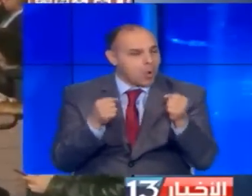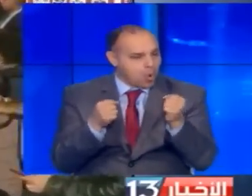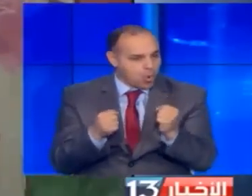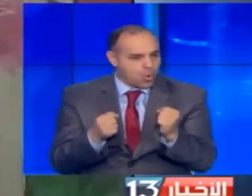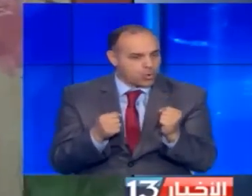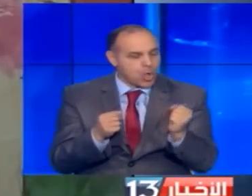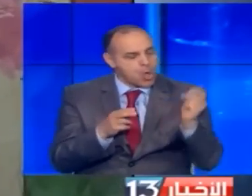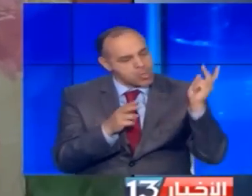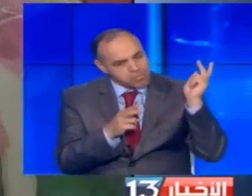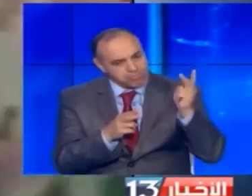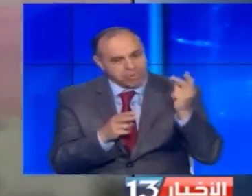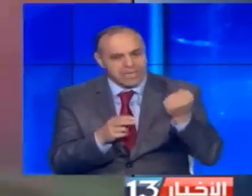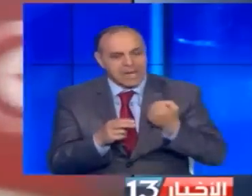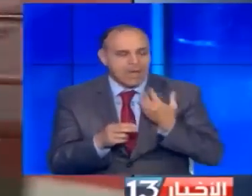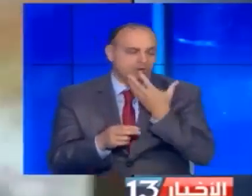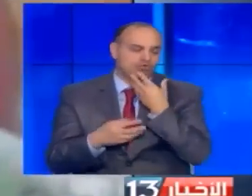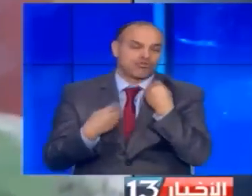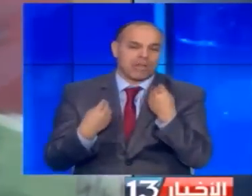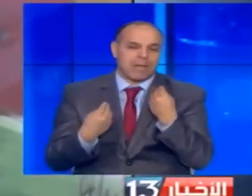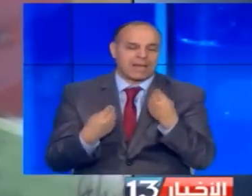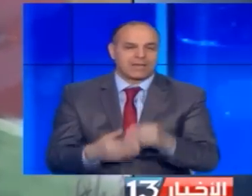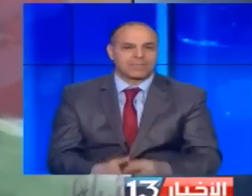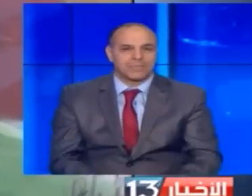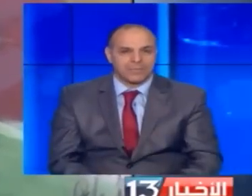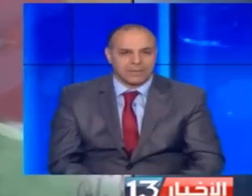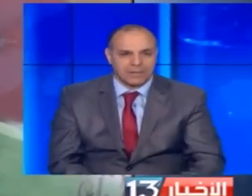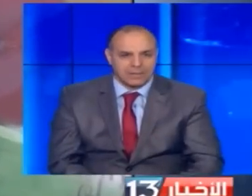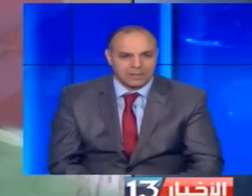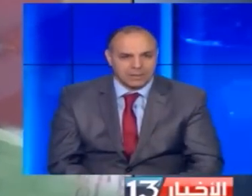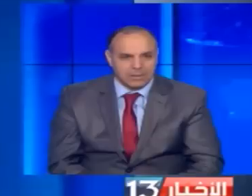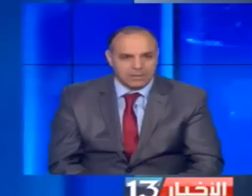هزم الإرهاب سوى الجمال.